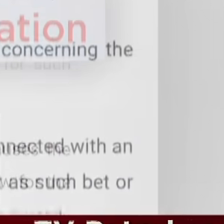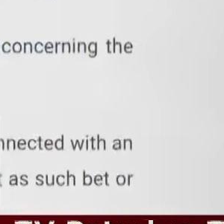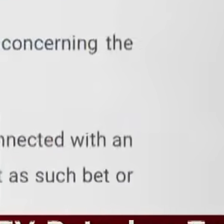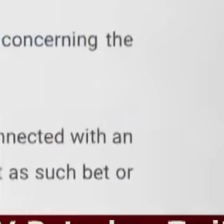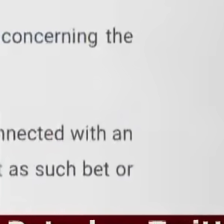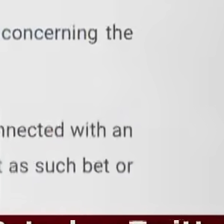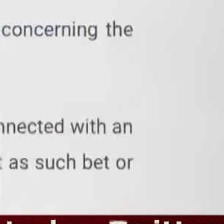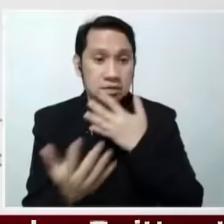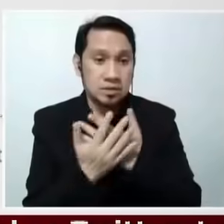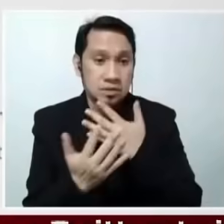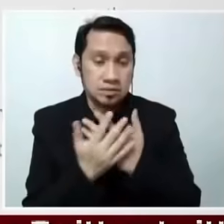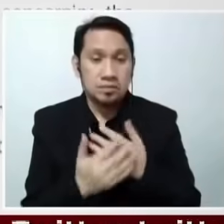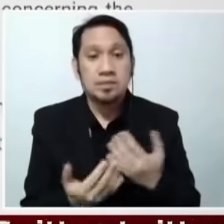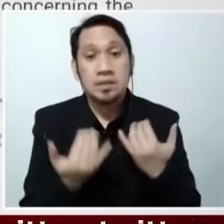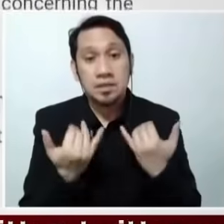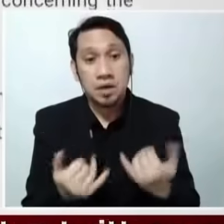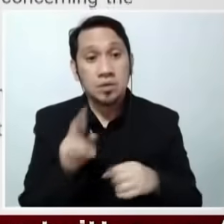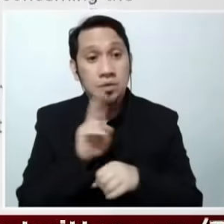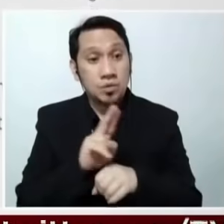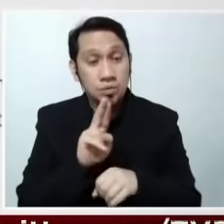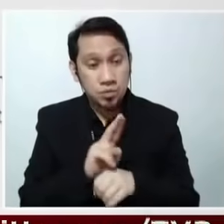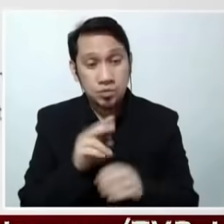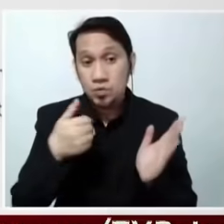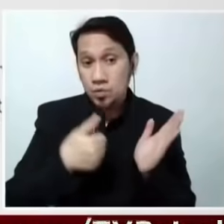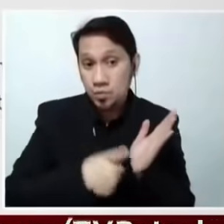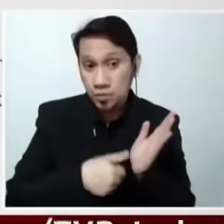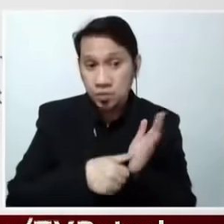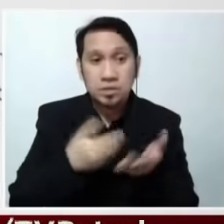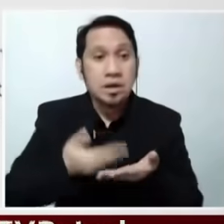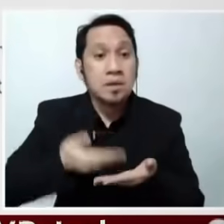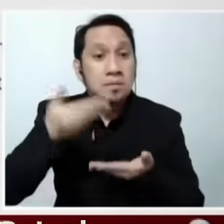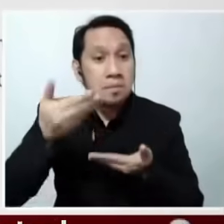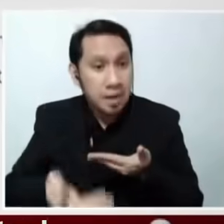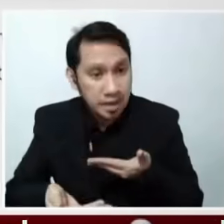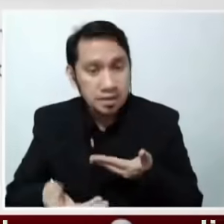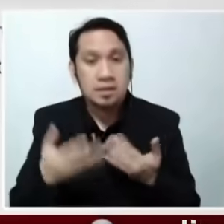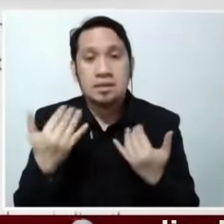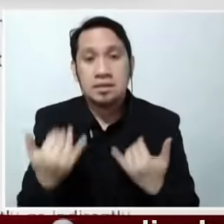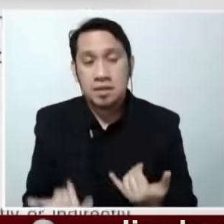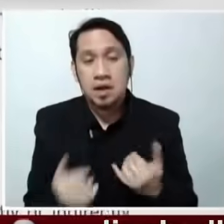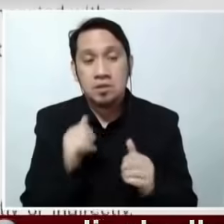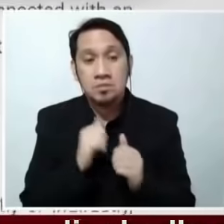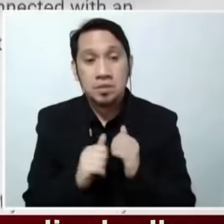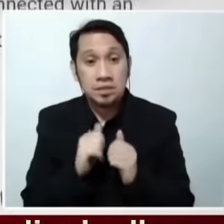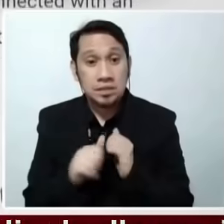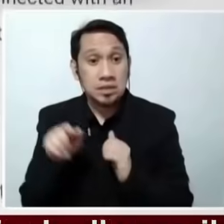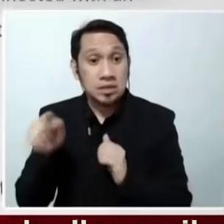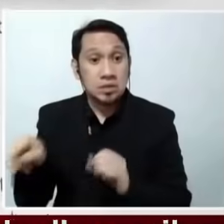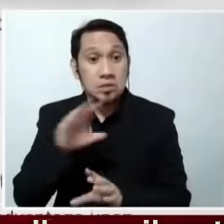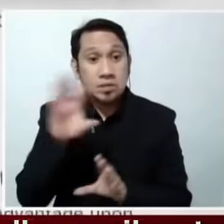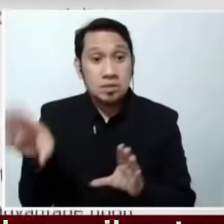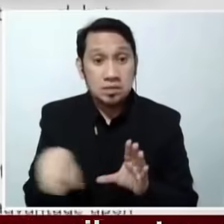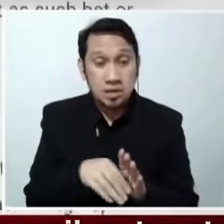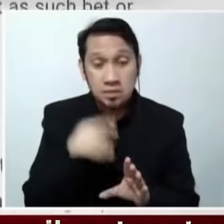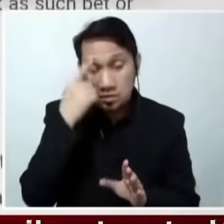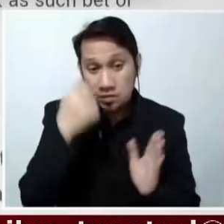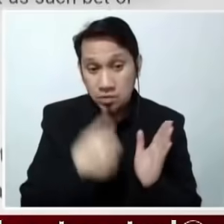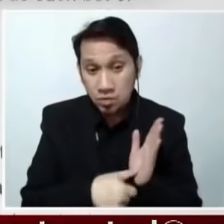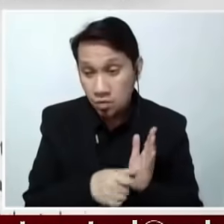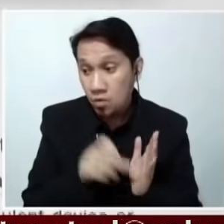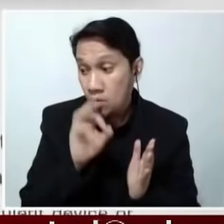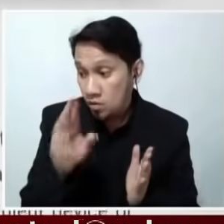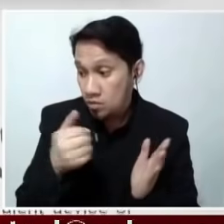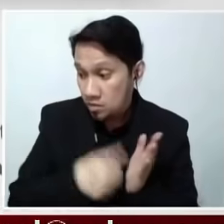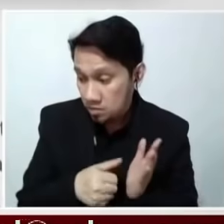pagkabilanggo. Ginagamit ang vote buying bilang kasangkapan para pigilang lumahok ang botante sa halalan, bumoto